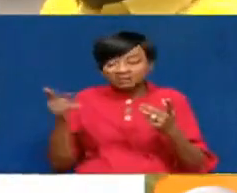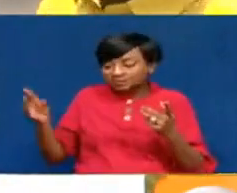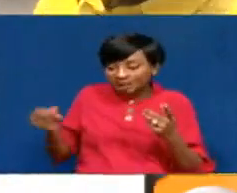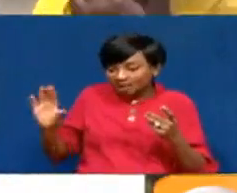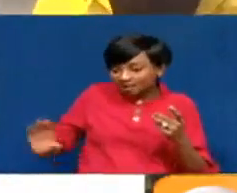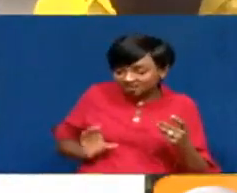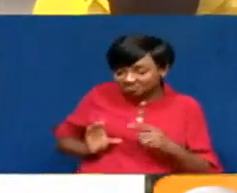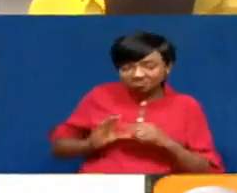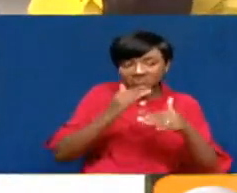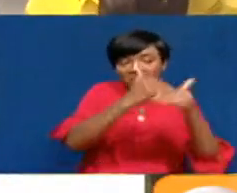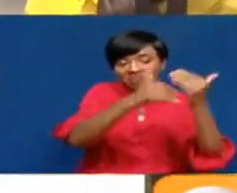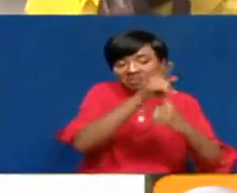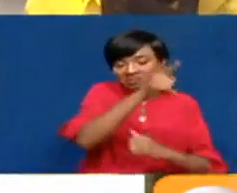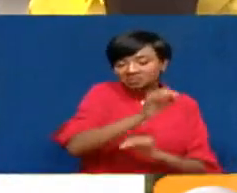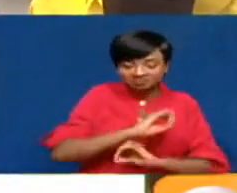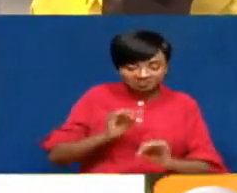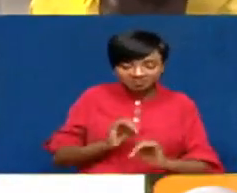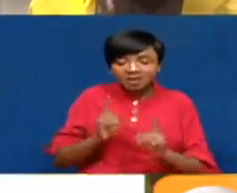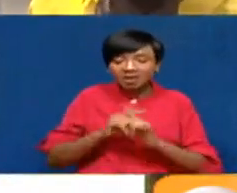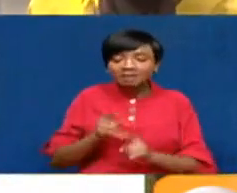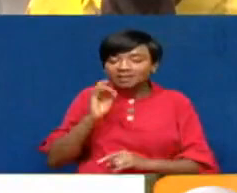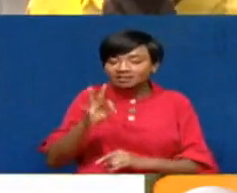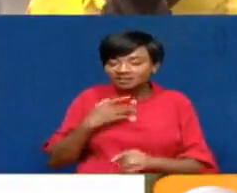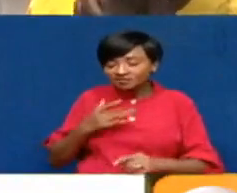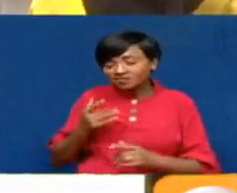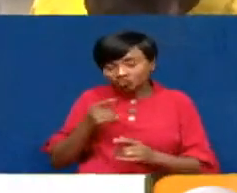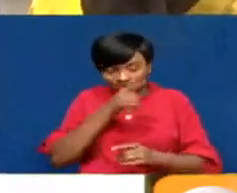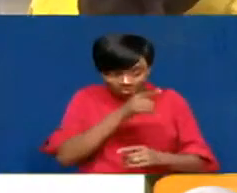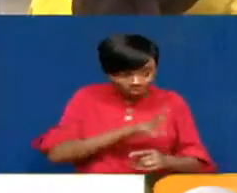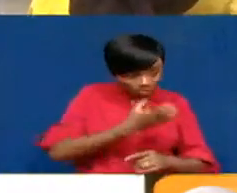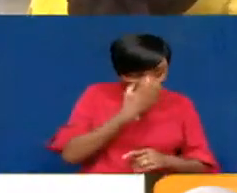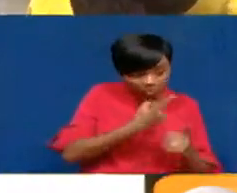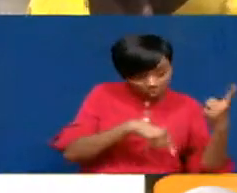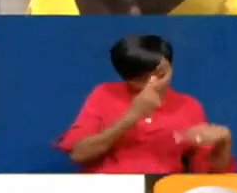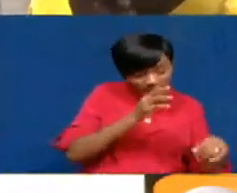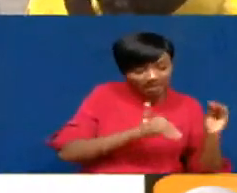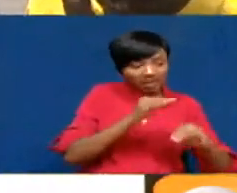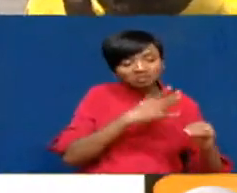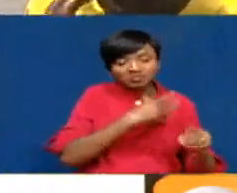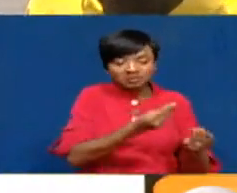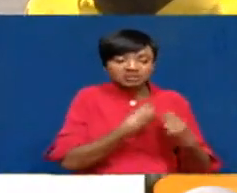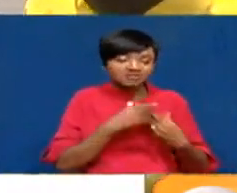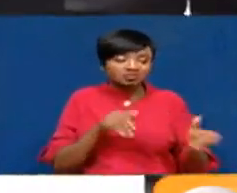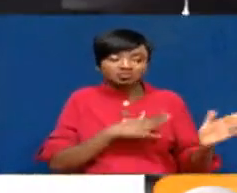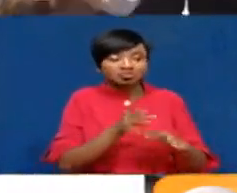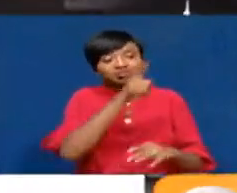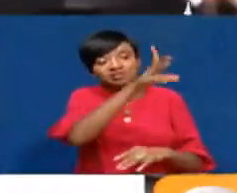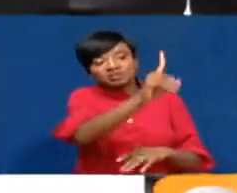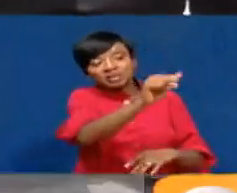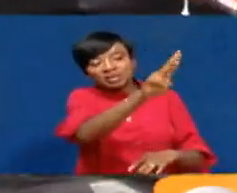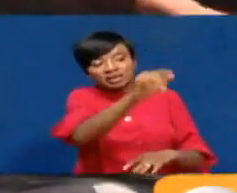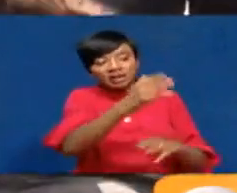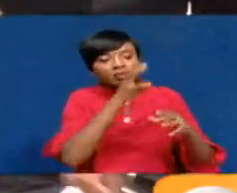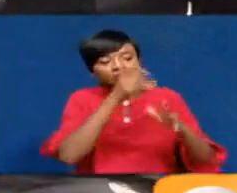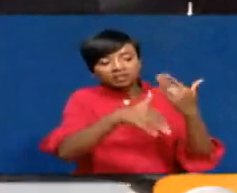kutengeneza demu. Na kuomba ukiingia, utupe nafasi, utufungulie damu hizo, hii watu wakunywe maji, si ndio?